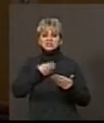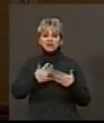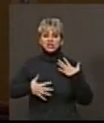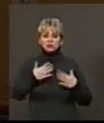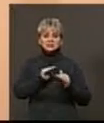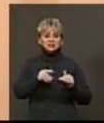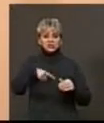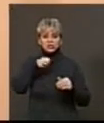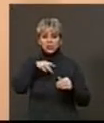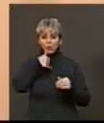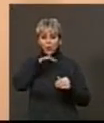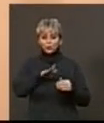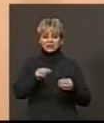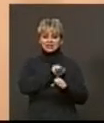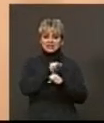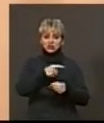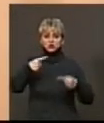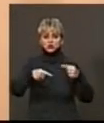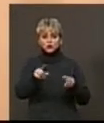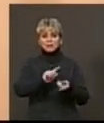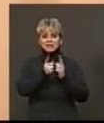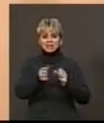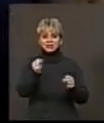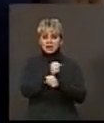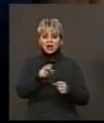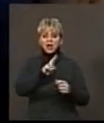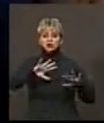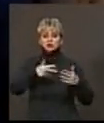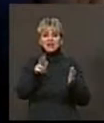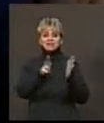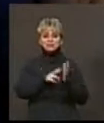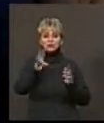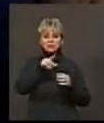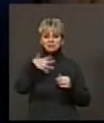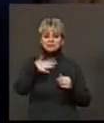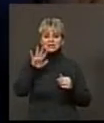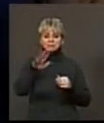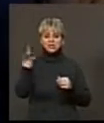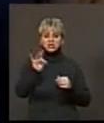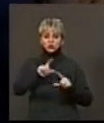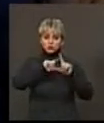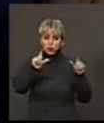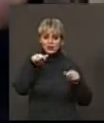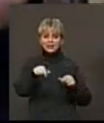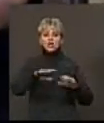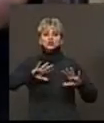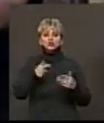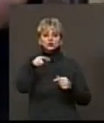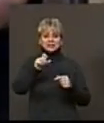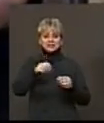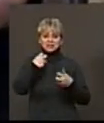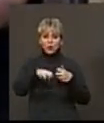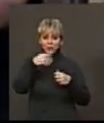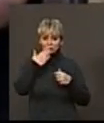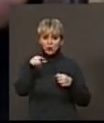дети не всегда умеют остановиться, и ссора перерастает в драку. Как это случилось 8 ноября в 55-й ростовской школе. Случай со сломанным